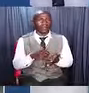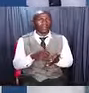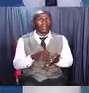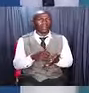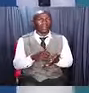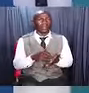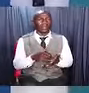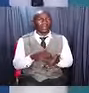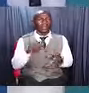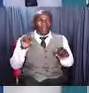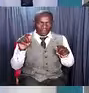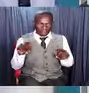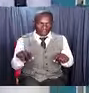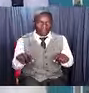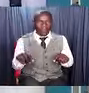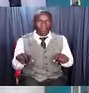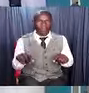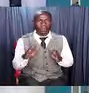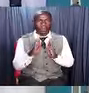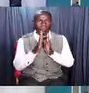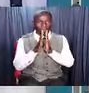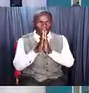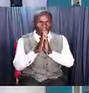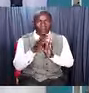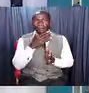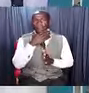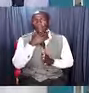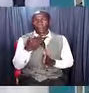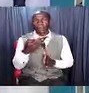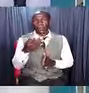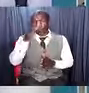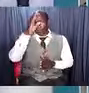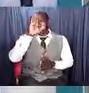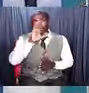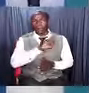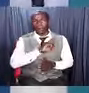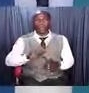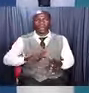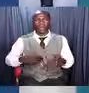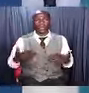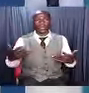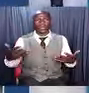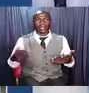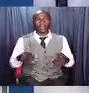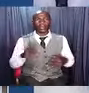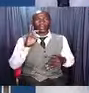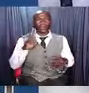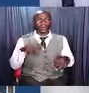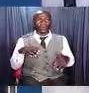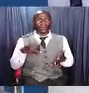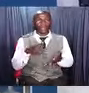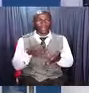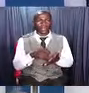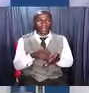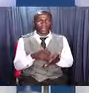Haya, ili sasa then mumuombapo baba Mungu when you pray to the Lord lolote, God, whatever atafanya he will